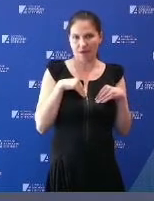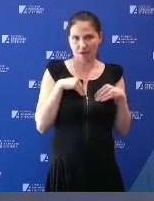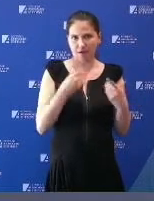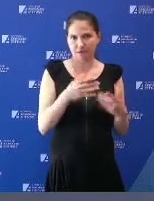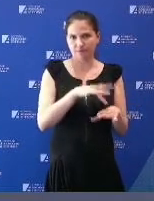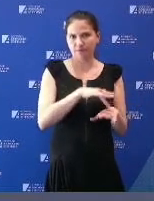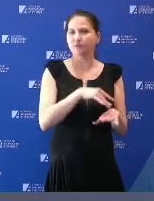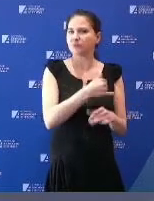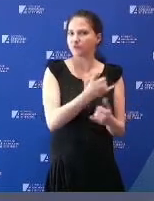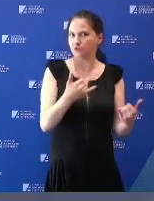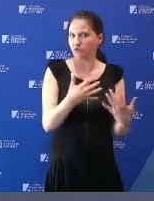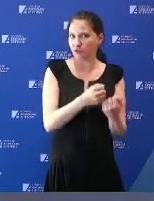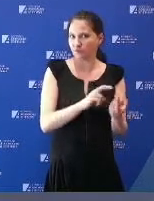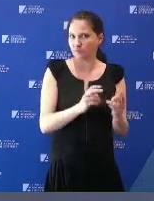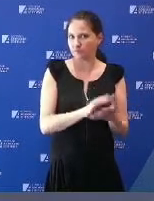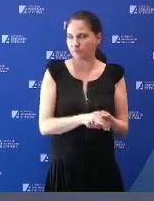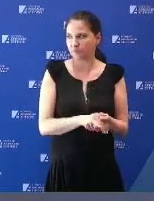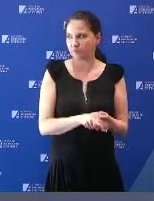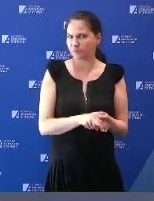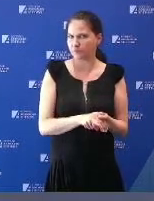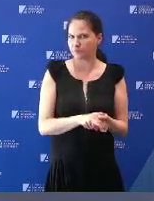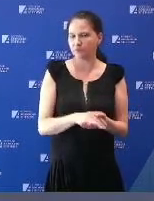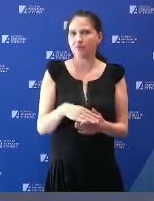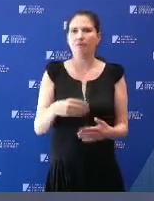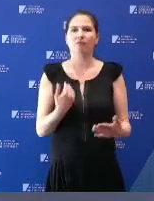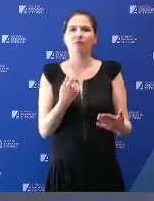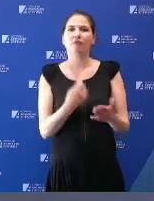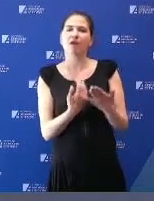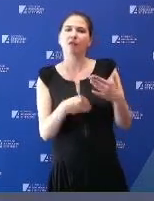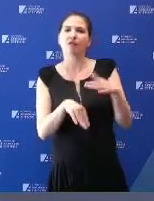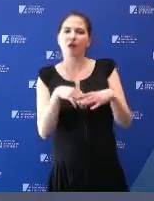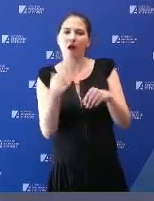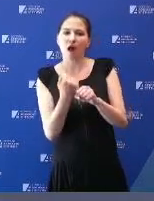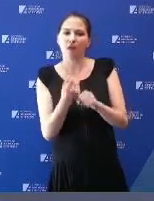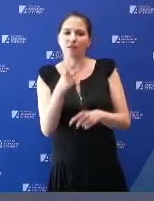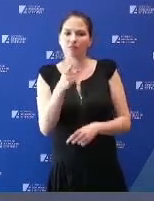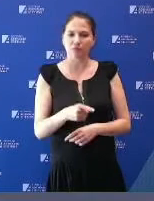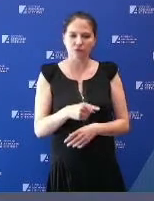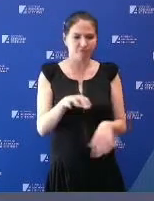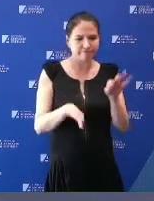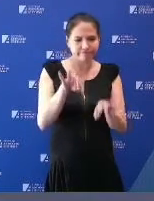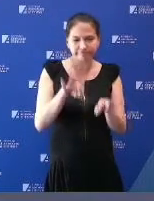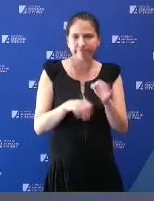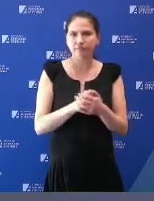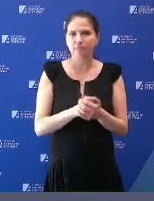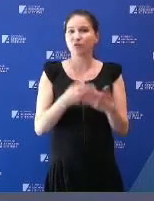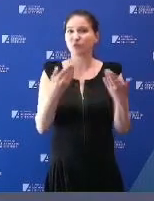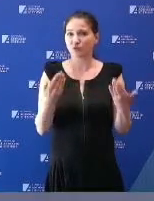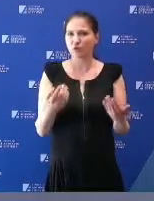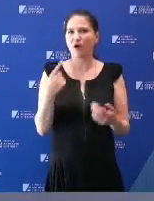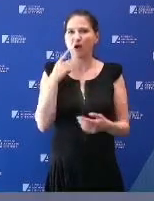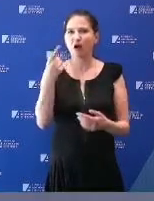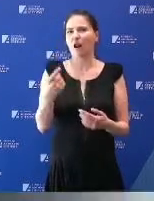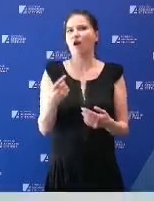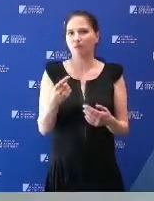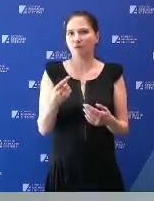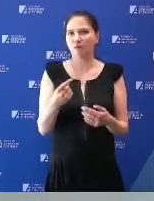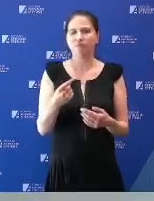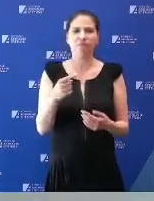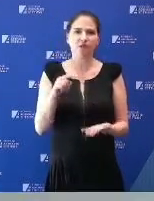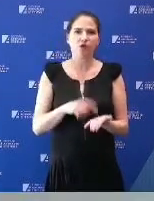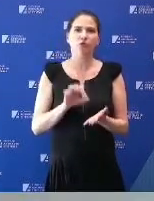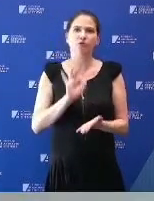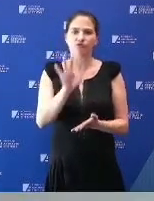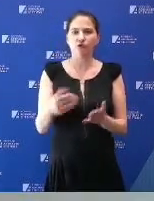Aufgaben, energetisierende Aufgaben und wertvolle Arbeiten zu identifizieren. Ich glaube, dass dies der Motor für die Neugestaltung von Arbeitsplätzen sein